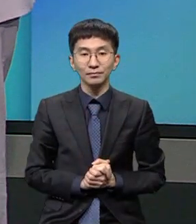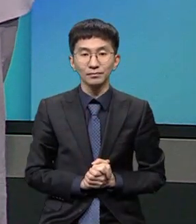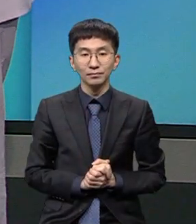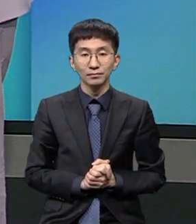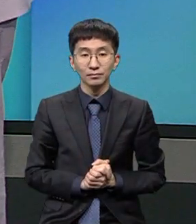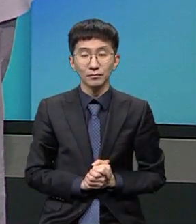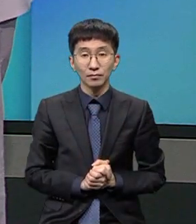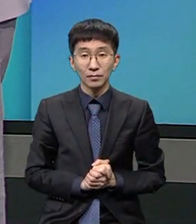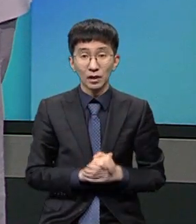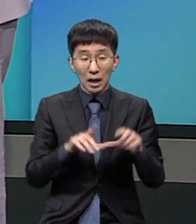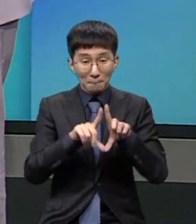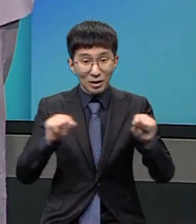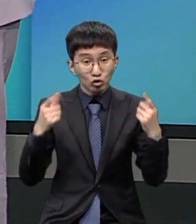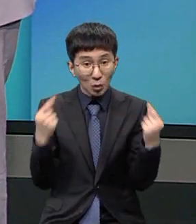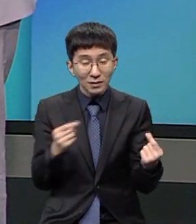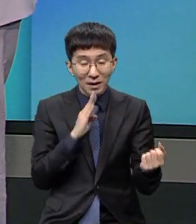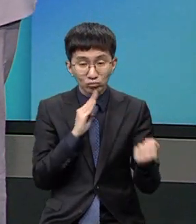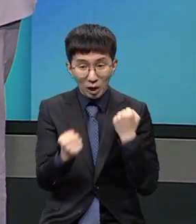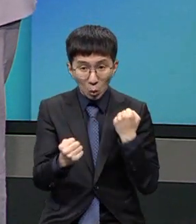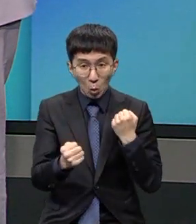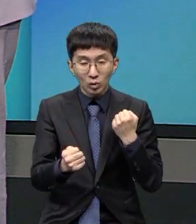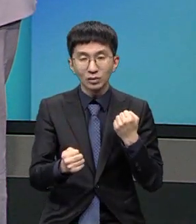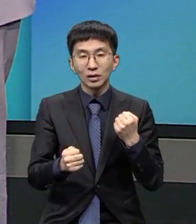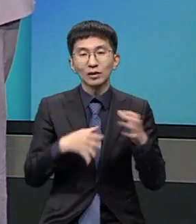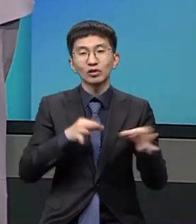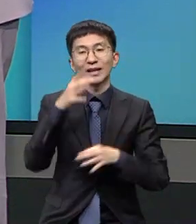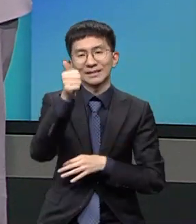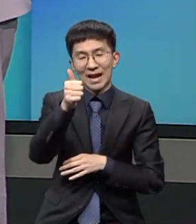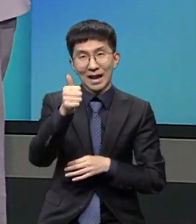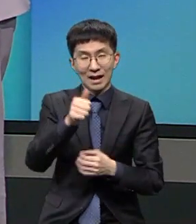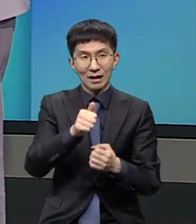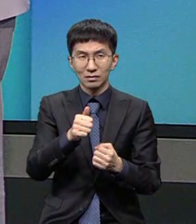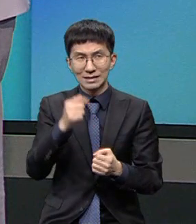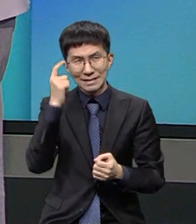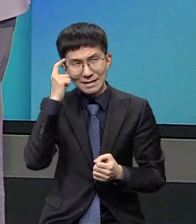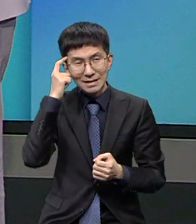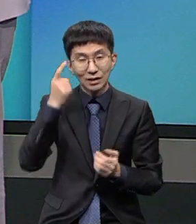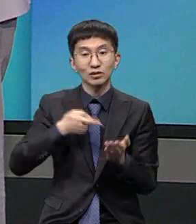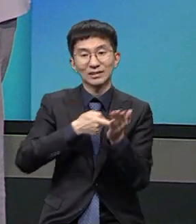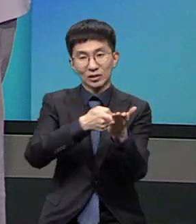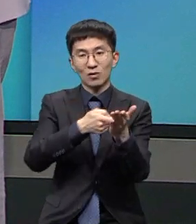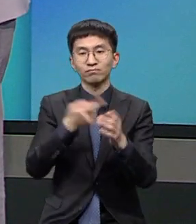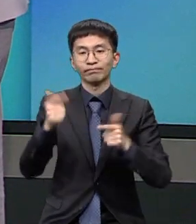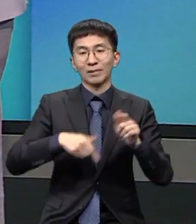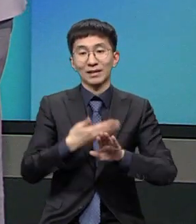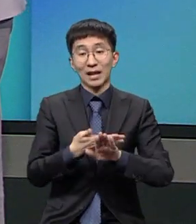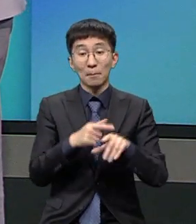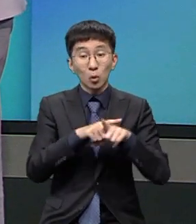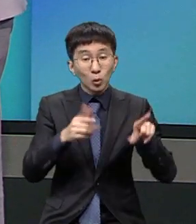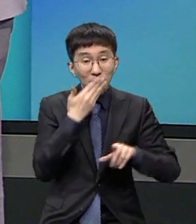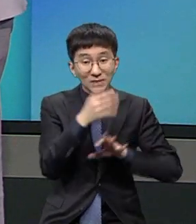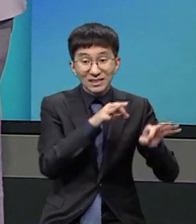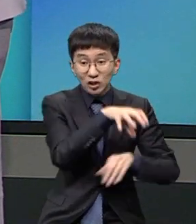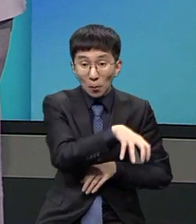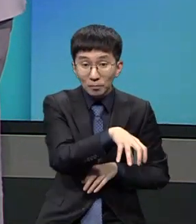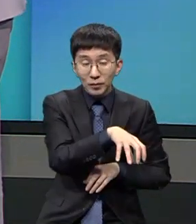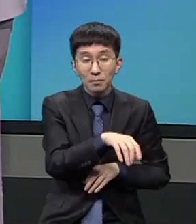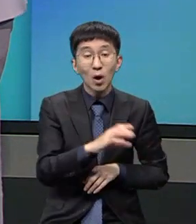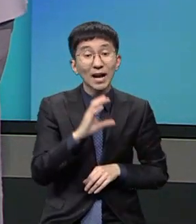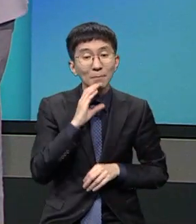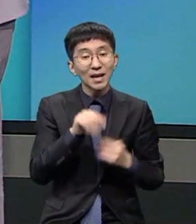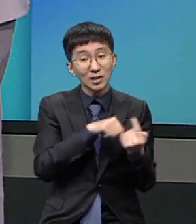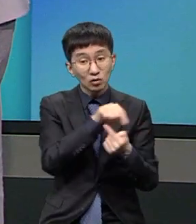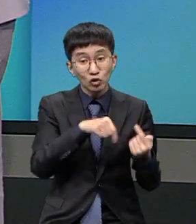같은 메뉴를 팔아도 업주의 재량에 따라 업종을 다르게 신고할 수 있는데요. 일반음식점으로 신고한 경우 카페 영업을